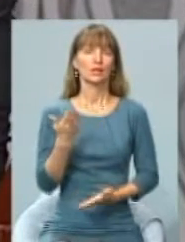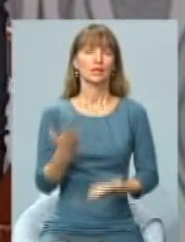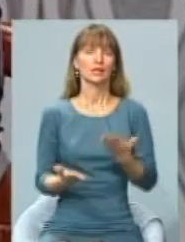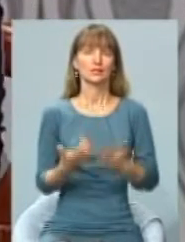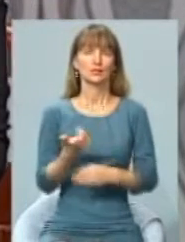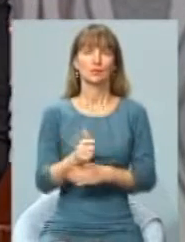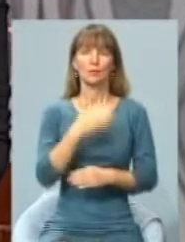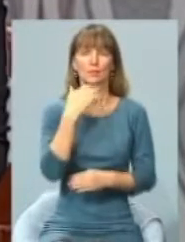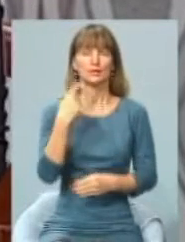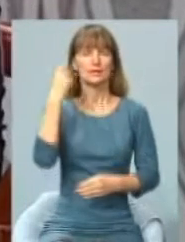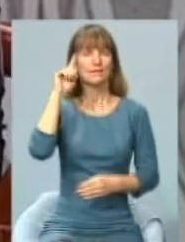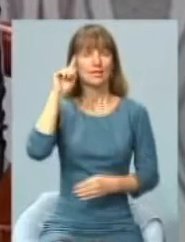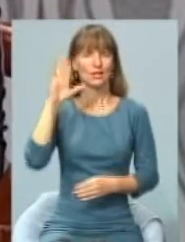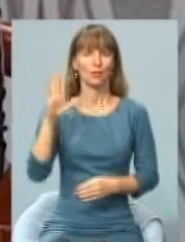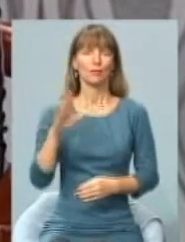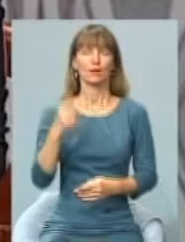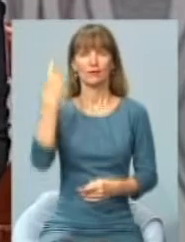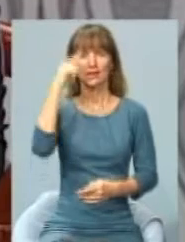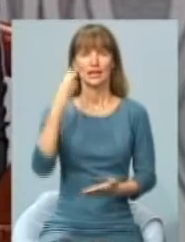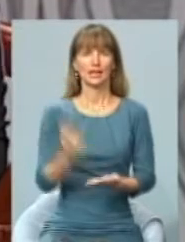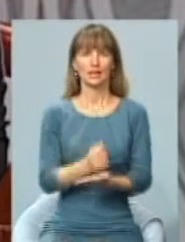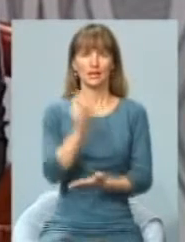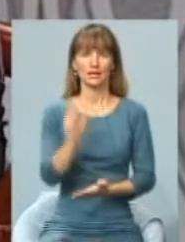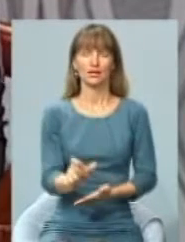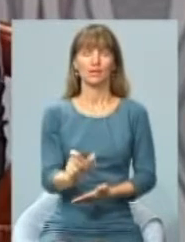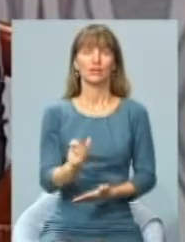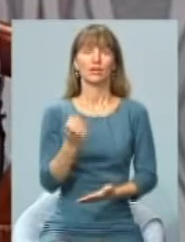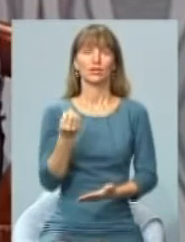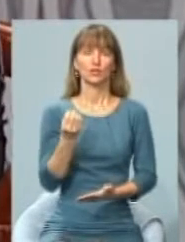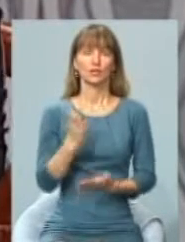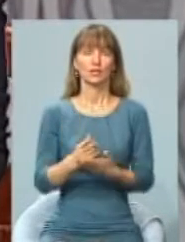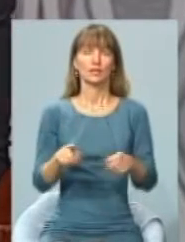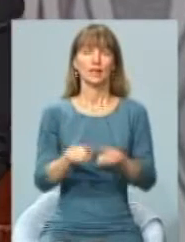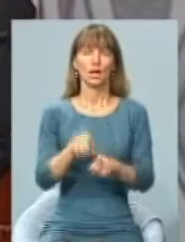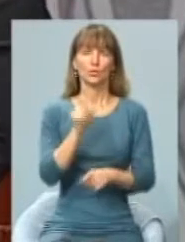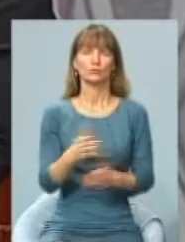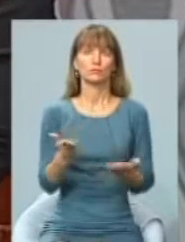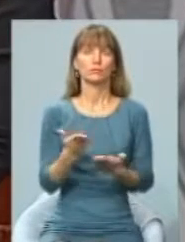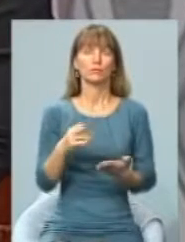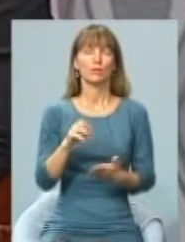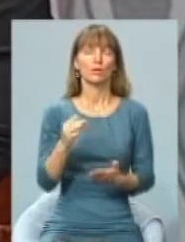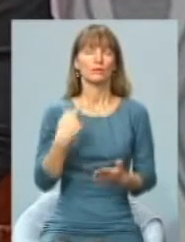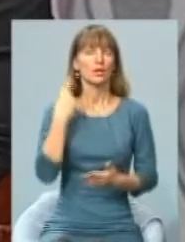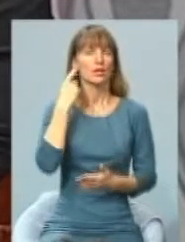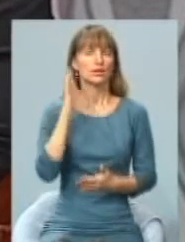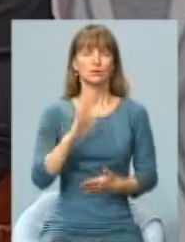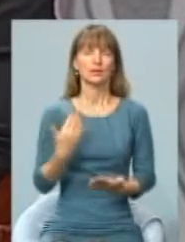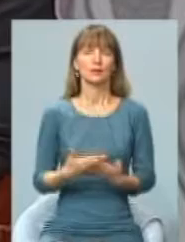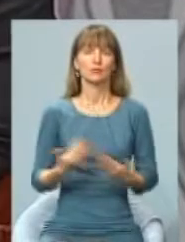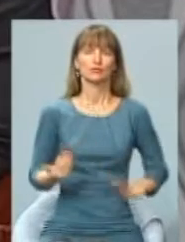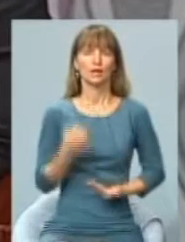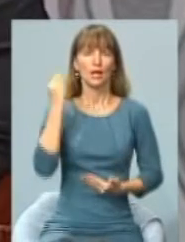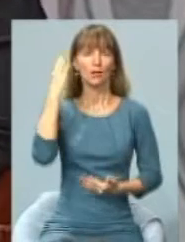дуже багато ми знаємо відомих, власне, винахідників, а ще є такі люди, про яких ми навіть і не чули. От, наприклад,